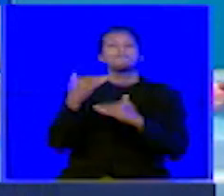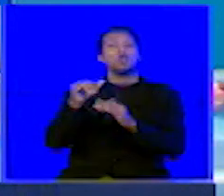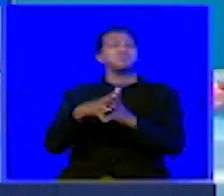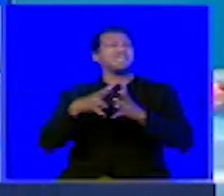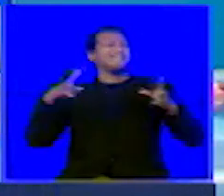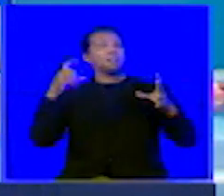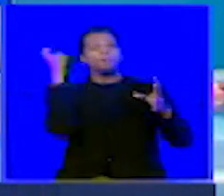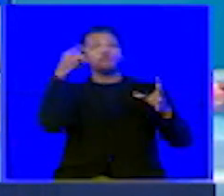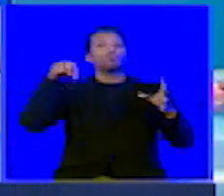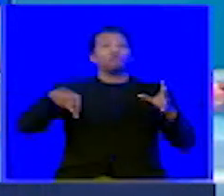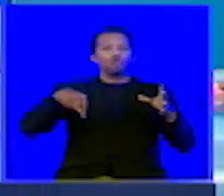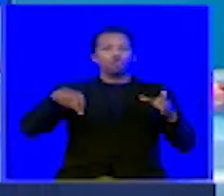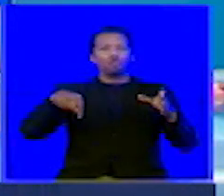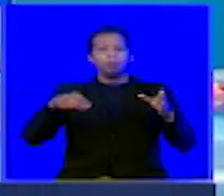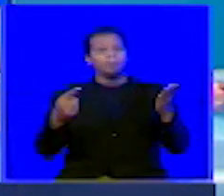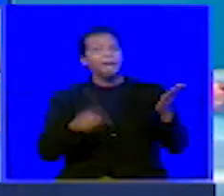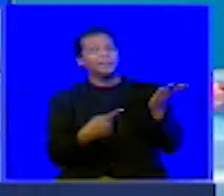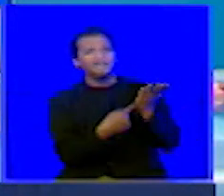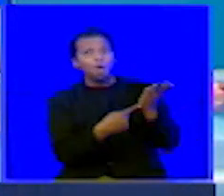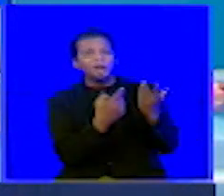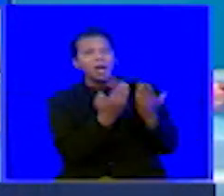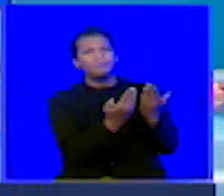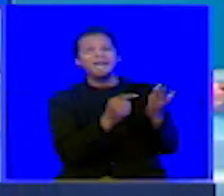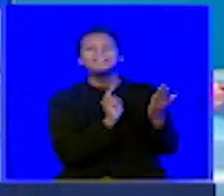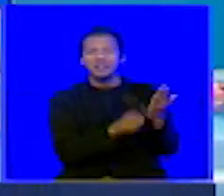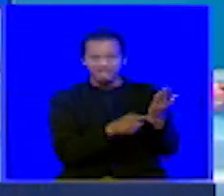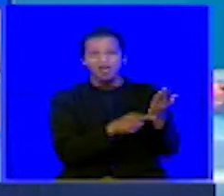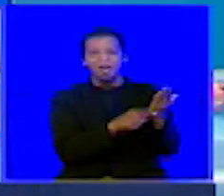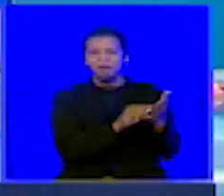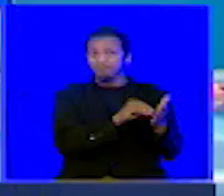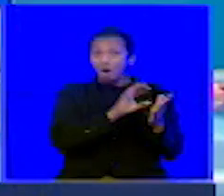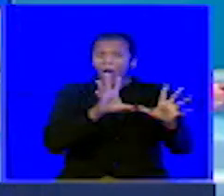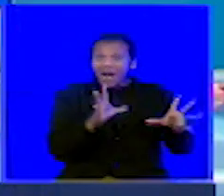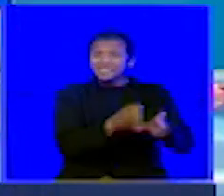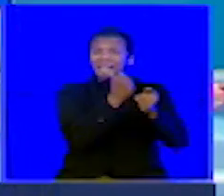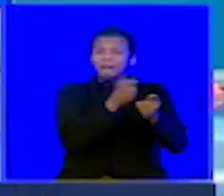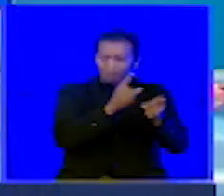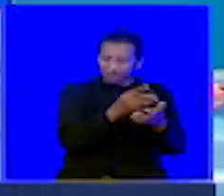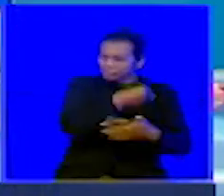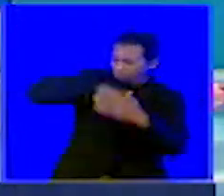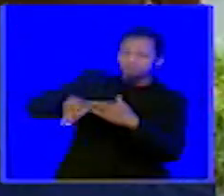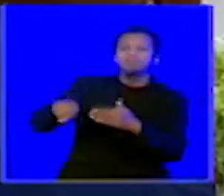Menggunakan teknologi aplikasi registrasi hingga hasil akan disampaikan secara digital.